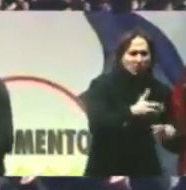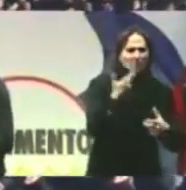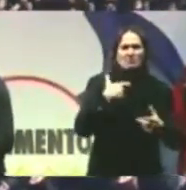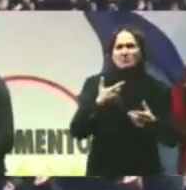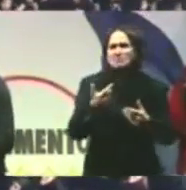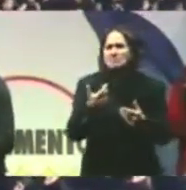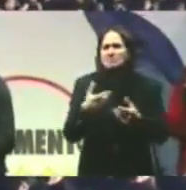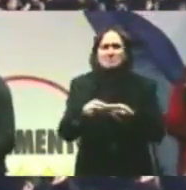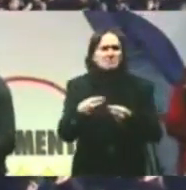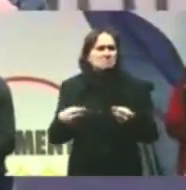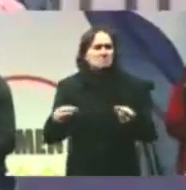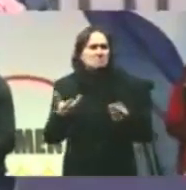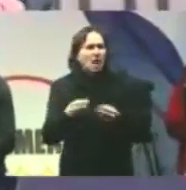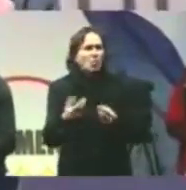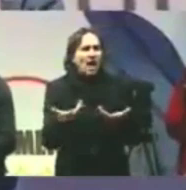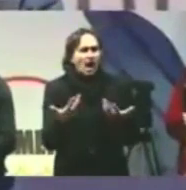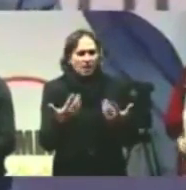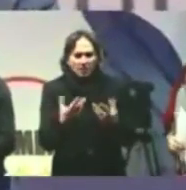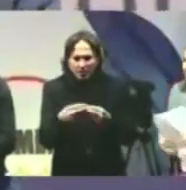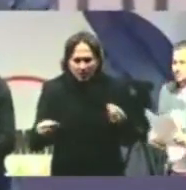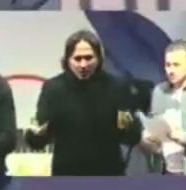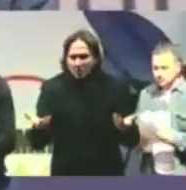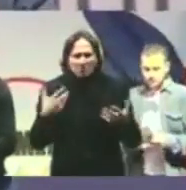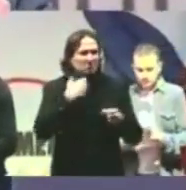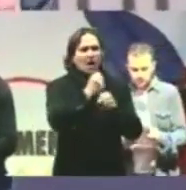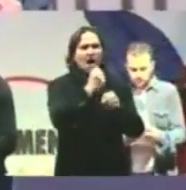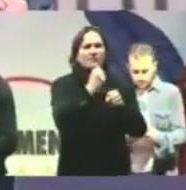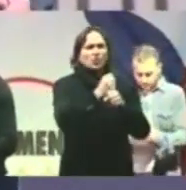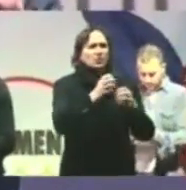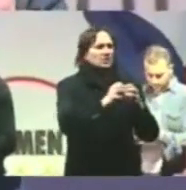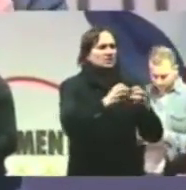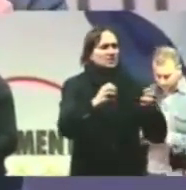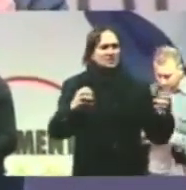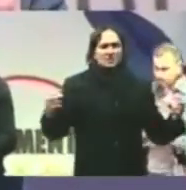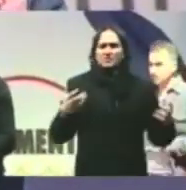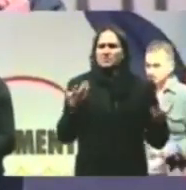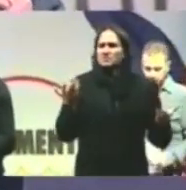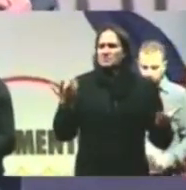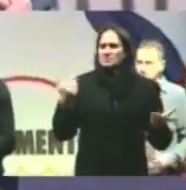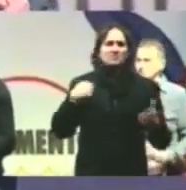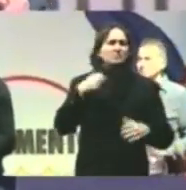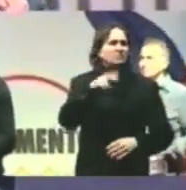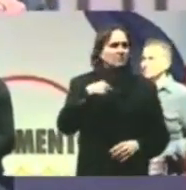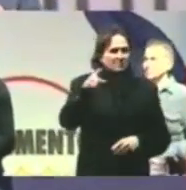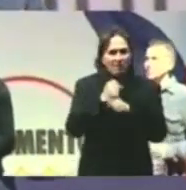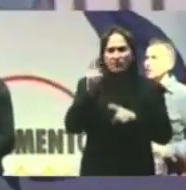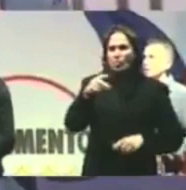fatto tutta una serie di lavori. Umili, direbbe qualcuno, utili, direi io.